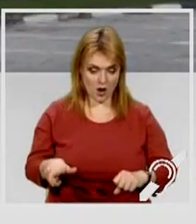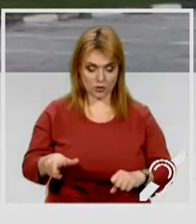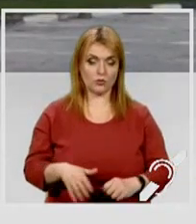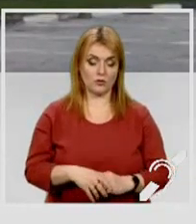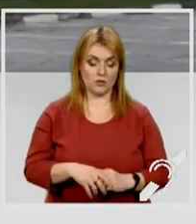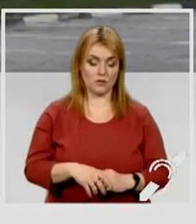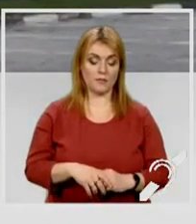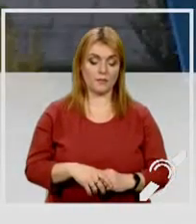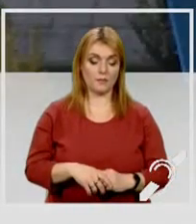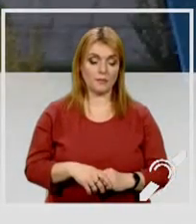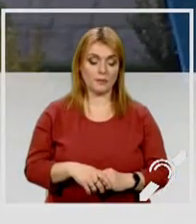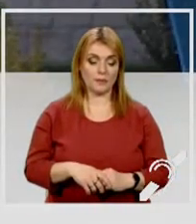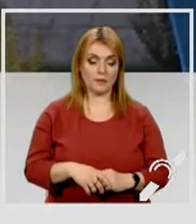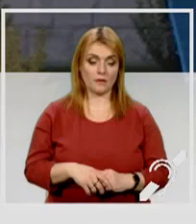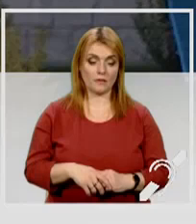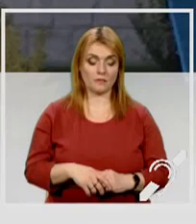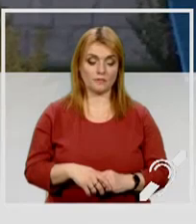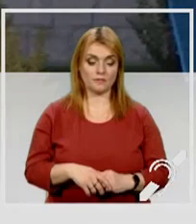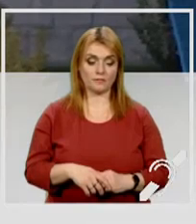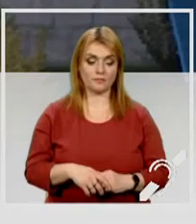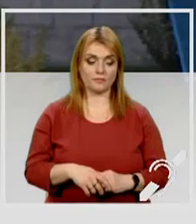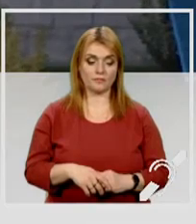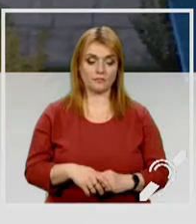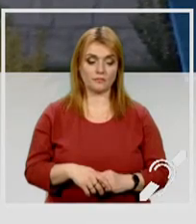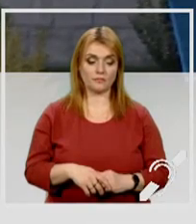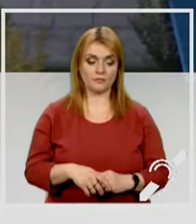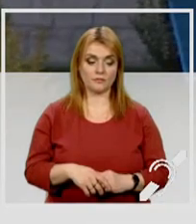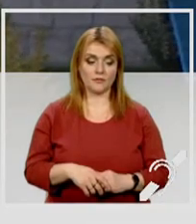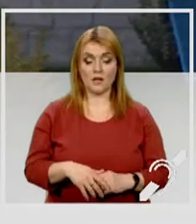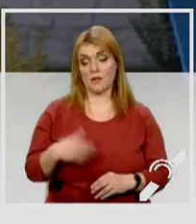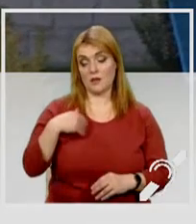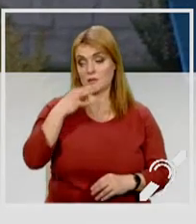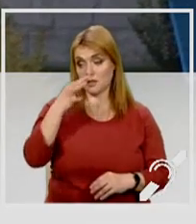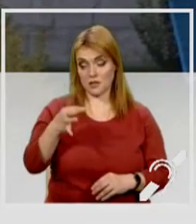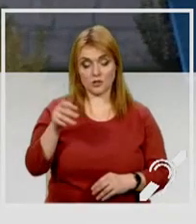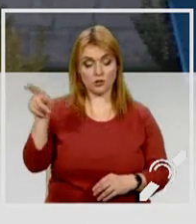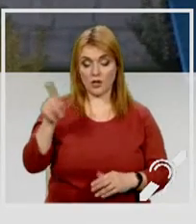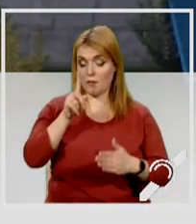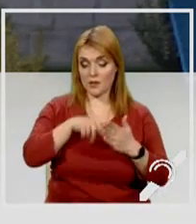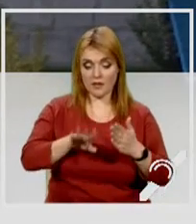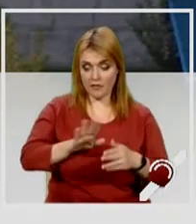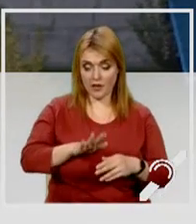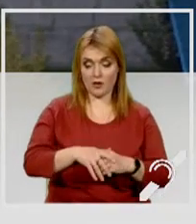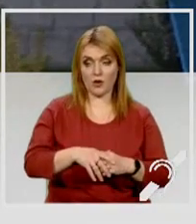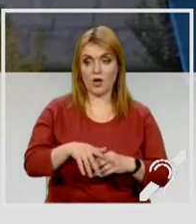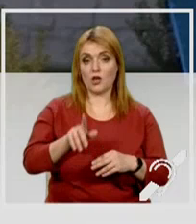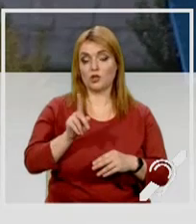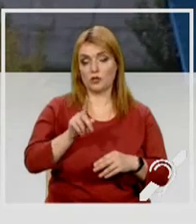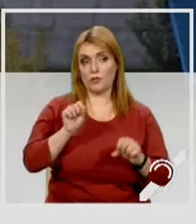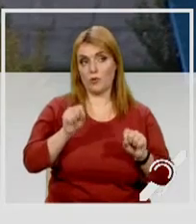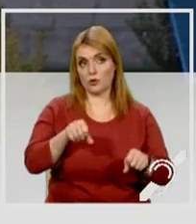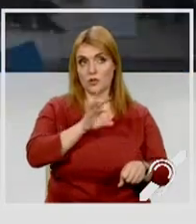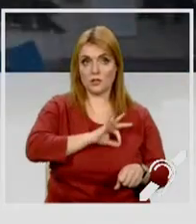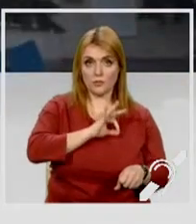ca instituție de drept, nu pot să cred că o instituție de drept poate utiliza astfel de